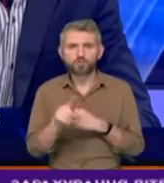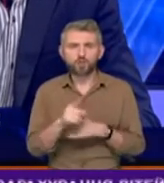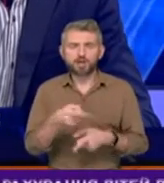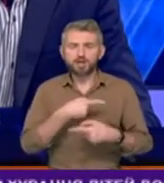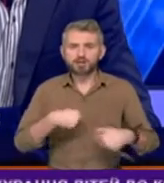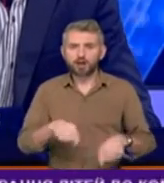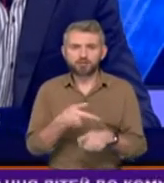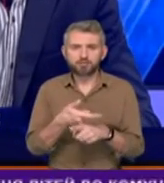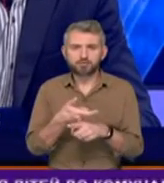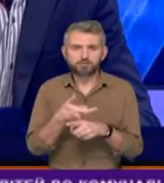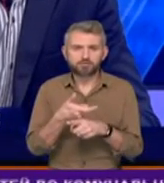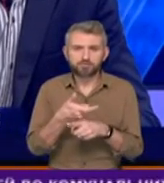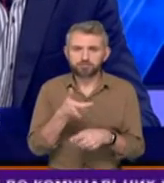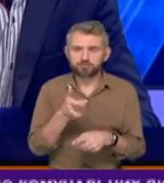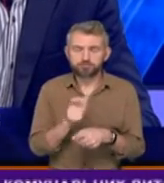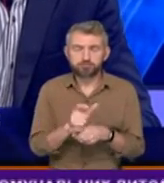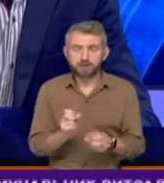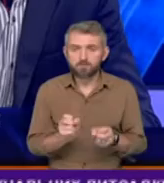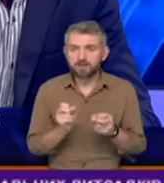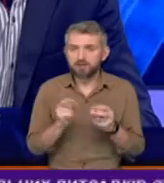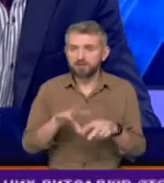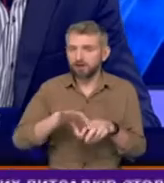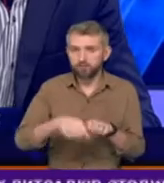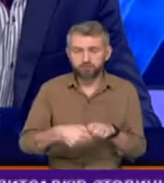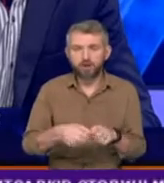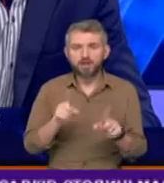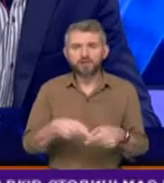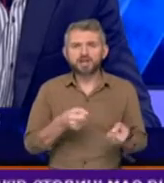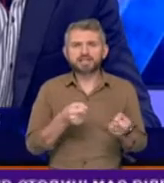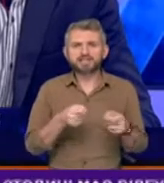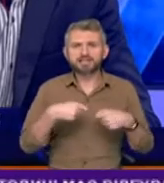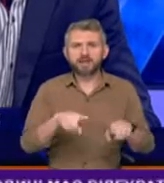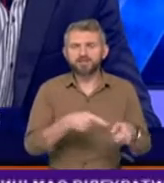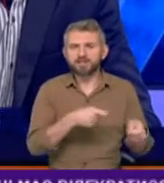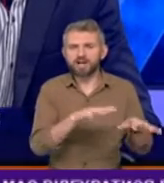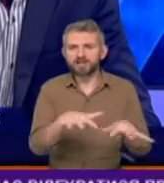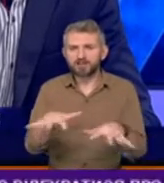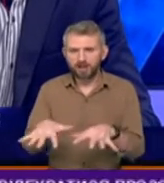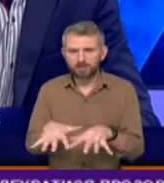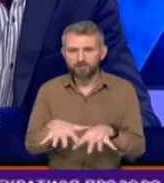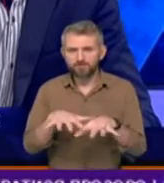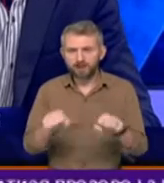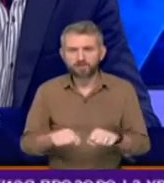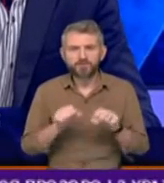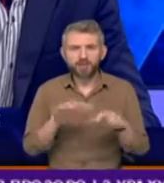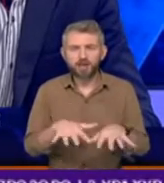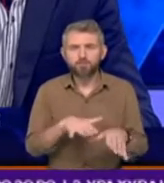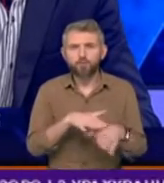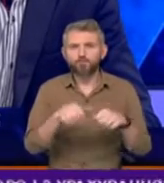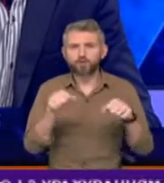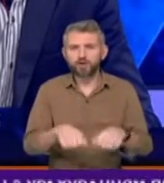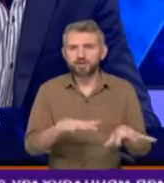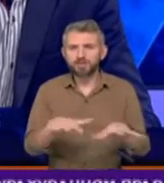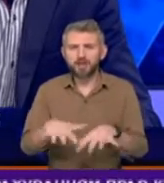нас душить прямо криміналітет. Навіть децентралізація влади віддала повноваження на місця, де місцеві